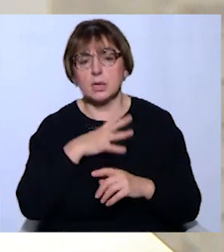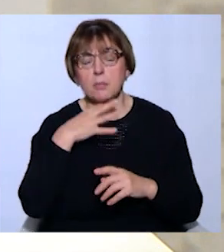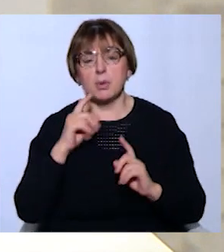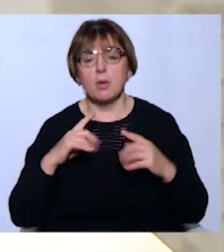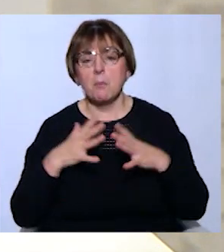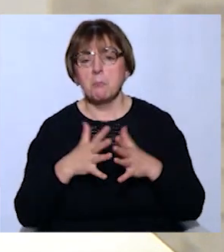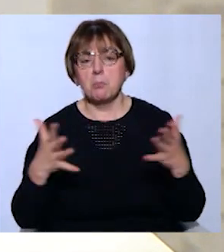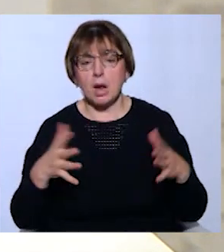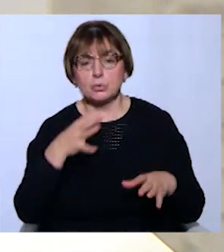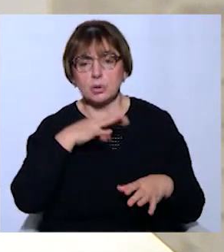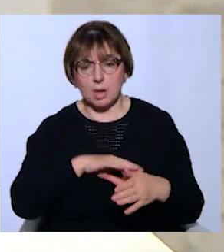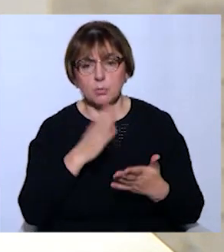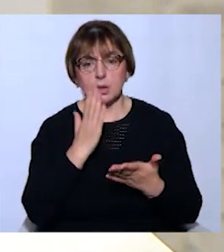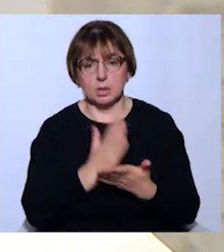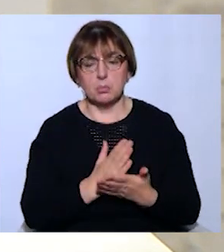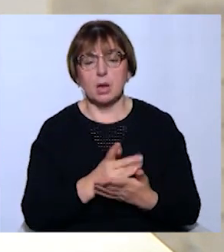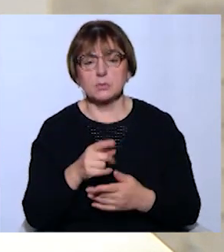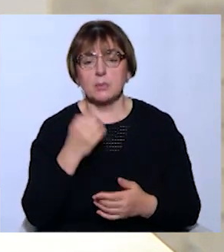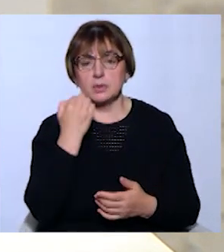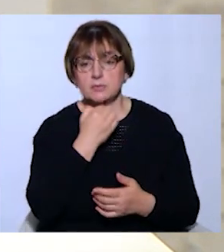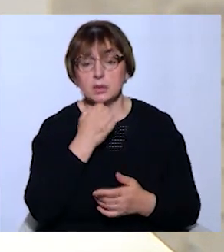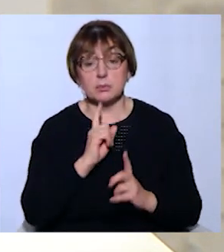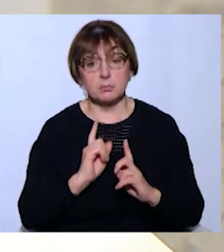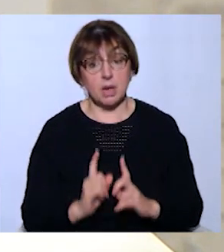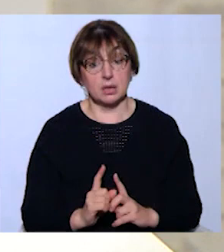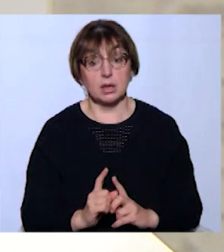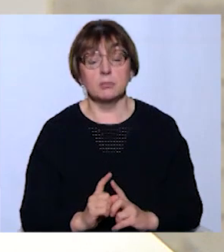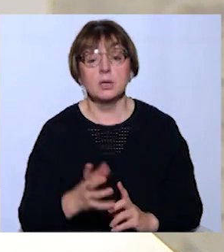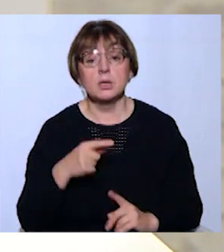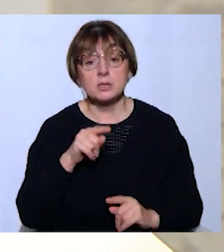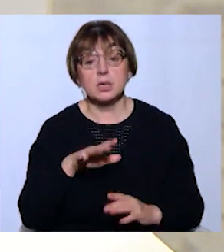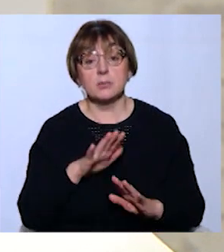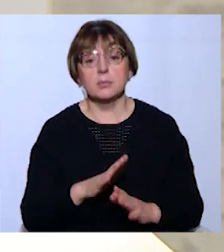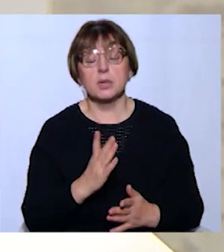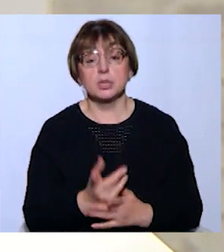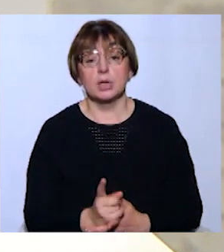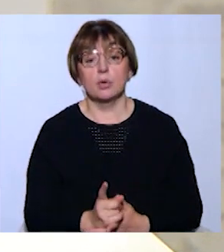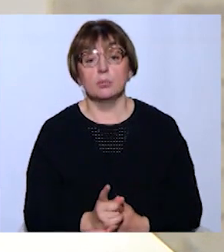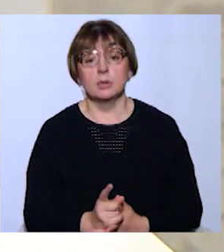ფართო გამოყენების სპექტრი აქვს ამ ნივთიერებებს. მაგრამ საქმე იმაშია, რომ